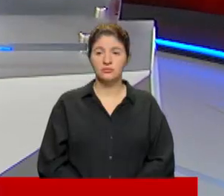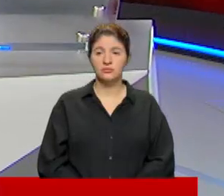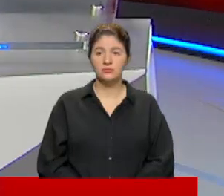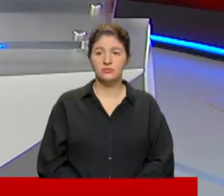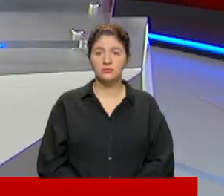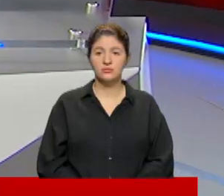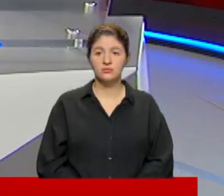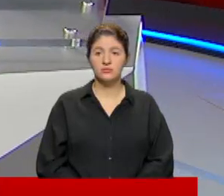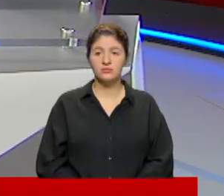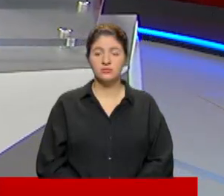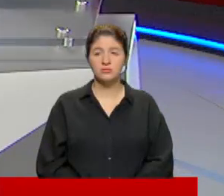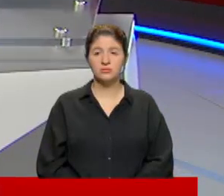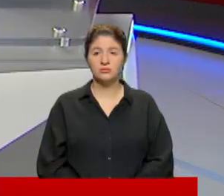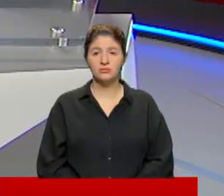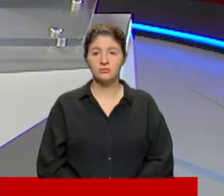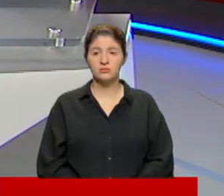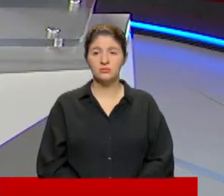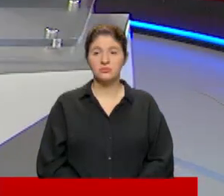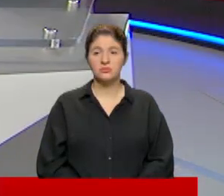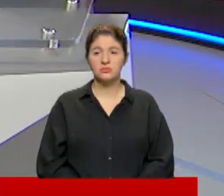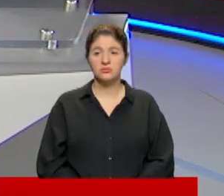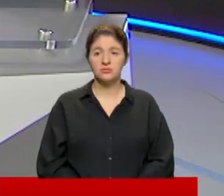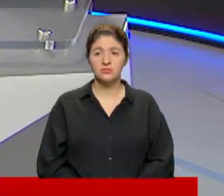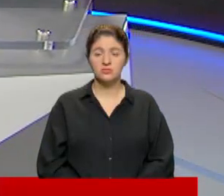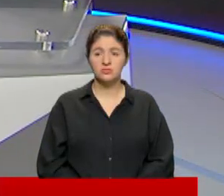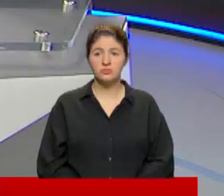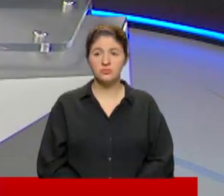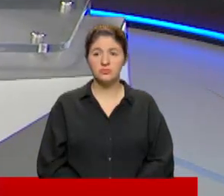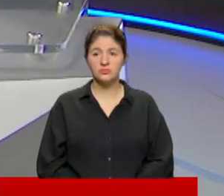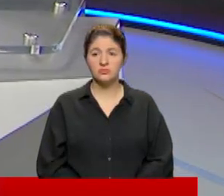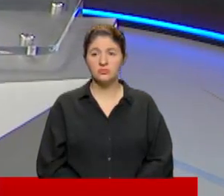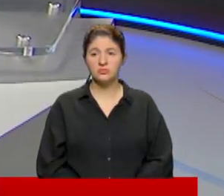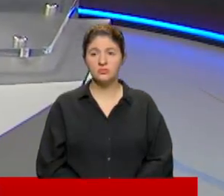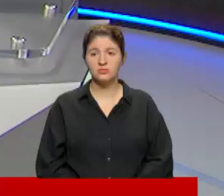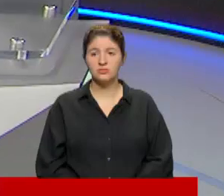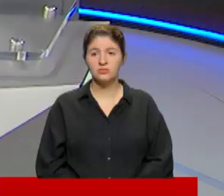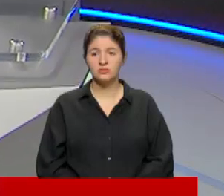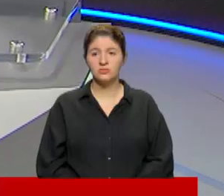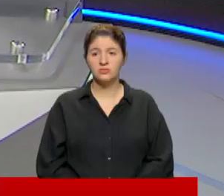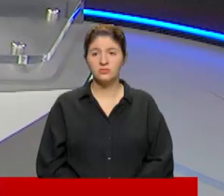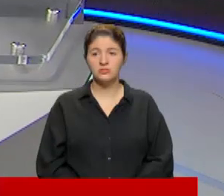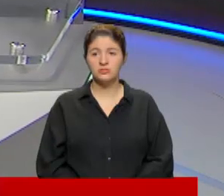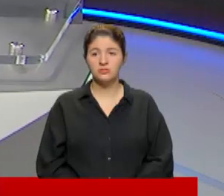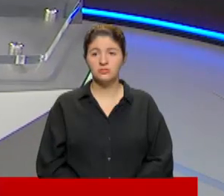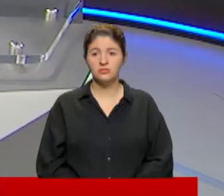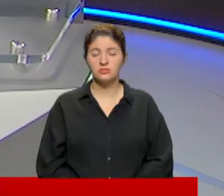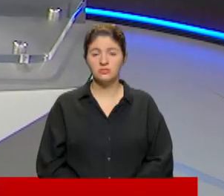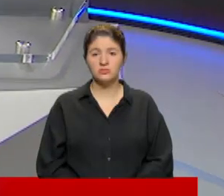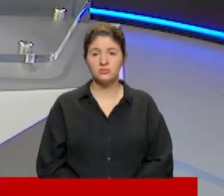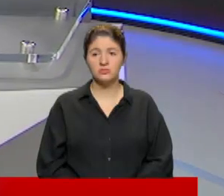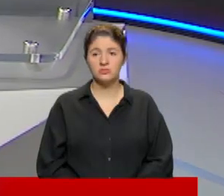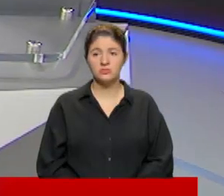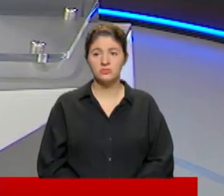ziraatçim aklınıza gelebilecek Türk halkının istisnasız tümü hakkında söyleyebilirim ki hükümetimizin çalışmalarından